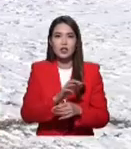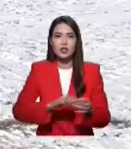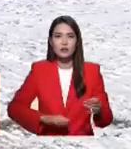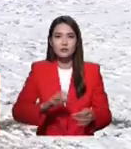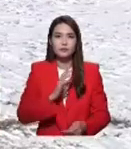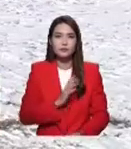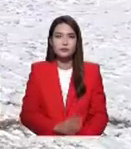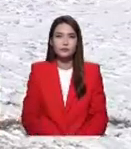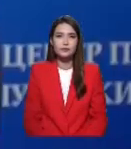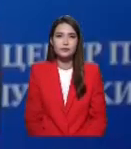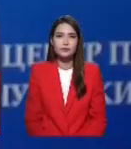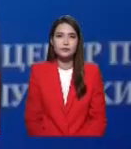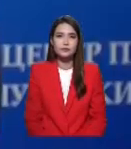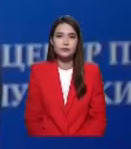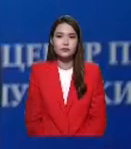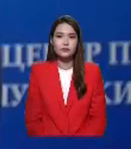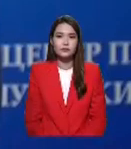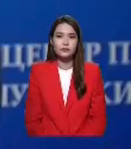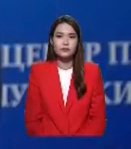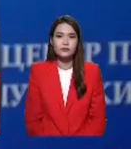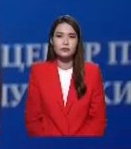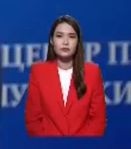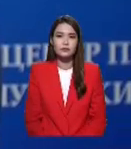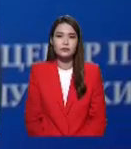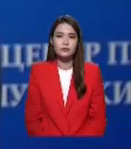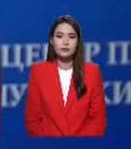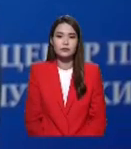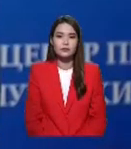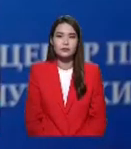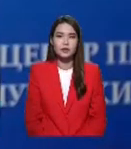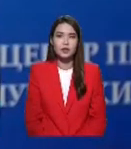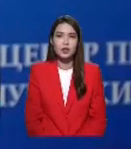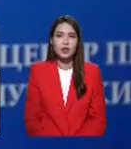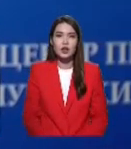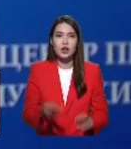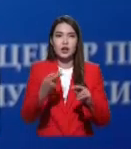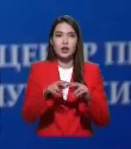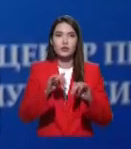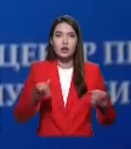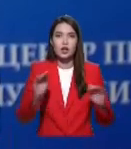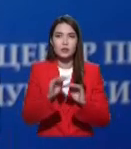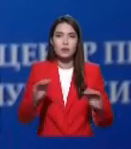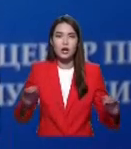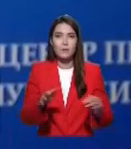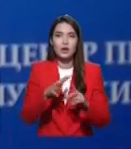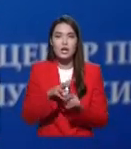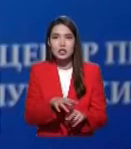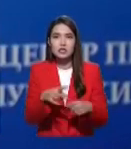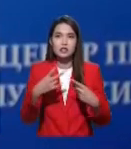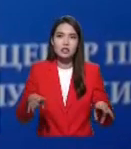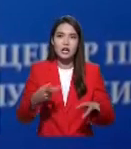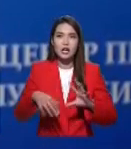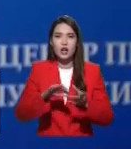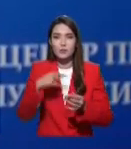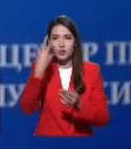тастады. Касаем данных ситуации министерства. Бұл жағдайда мен өзім және балалардың құқын қорғау комитеті жеке бақылауымызға